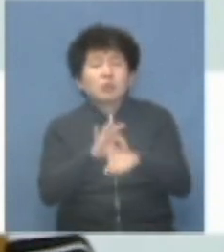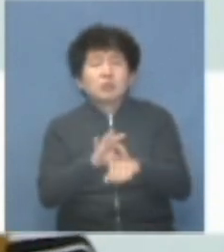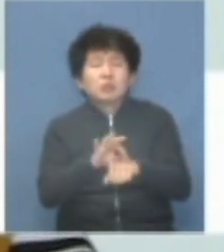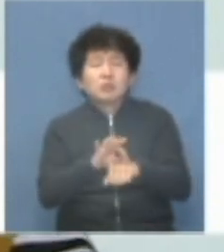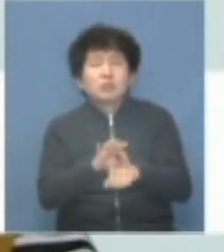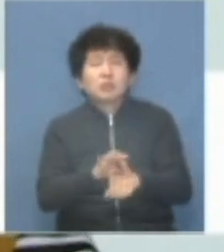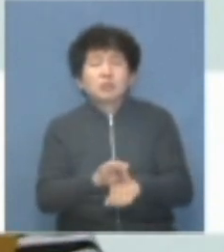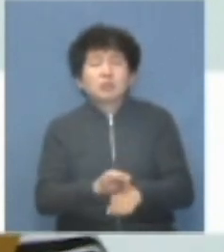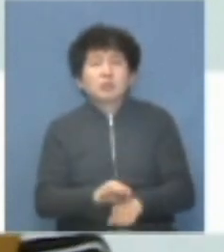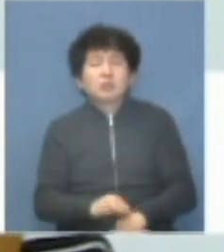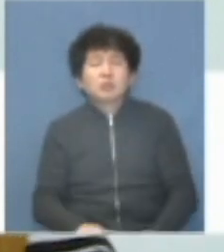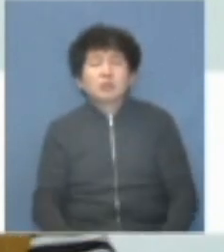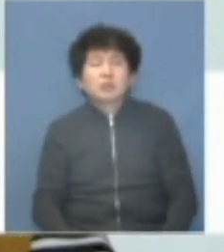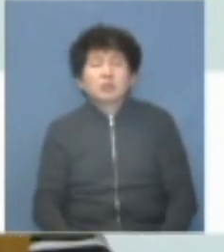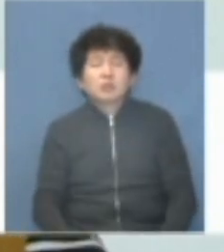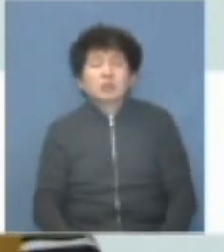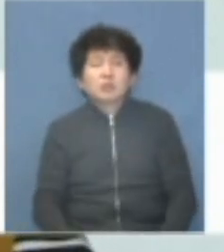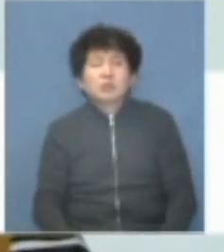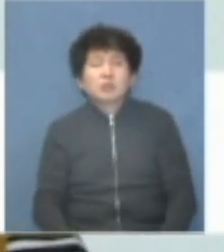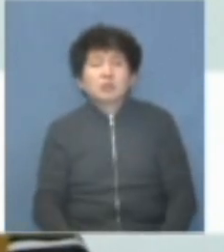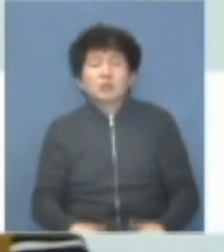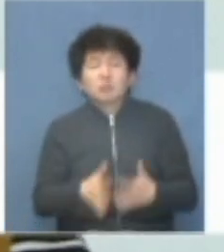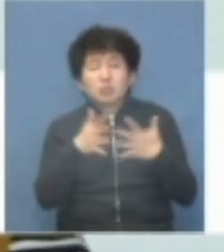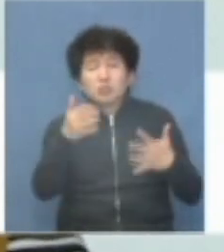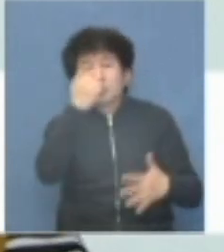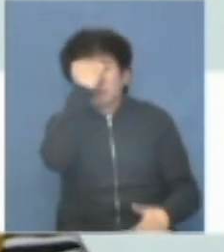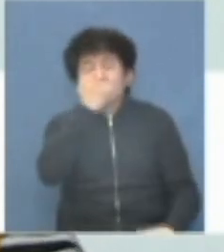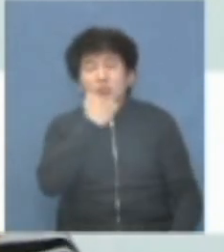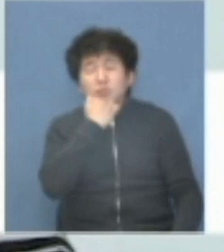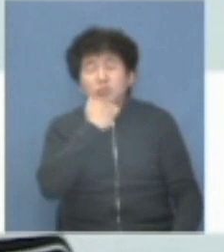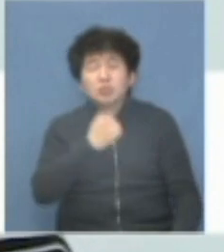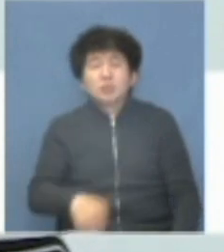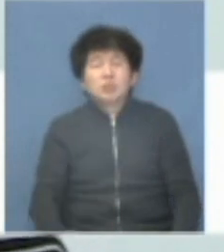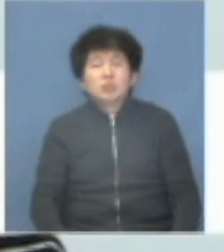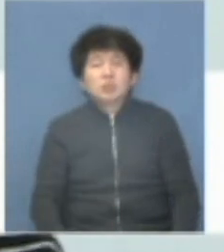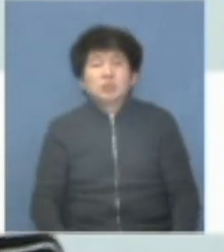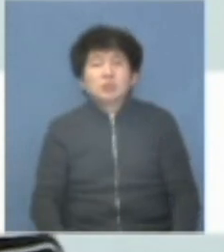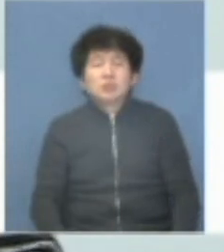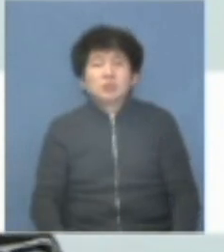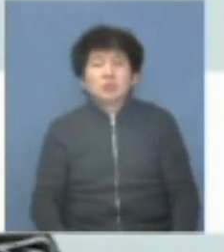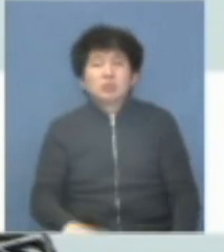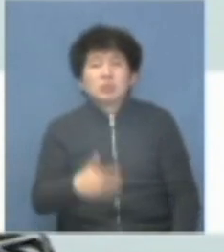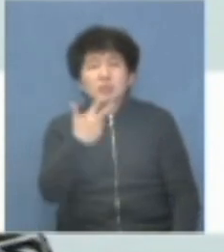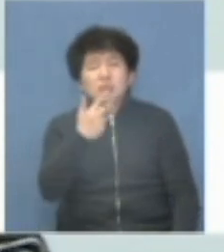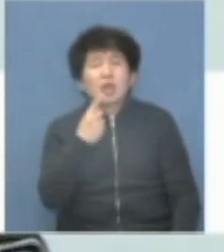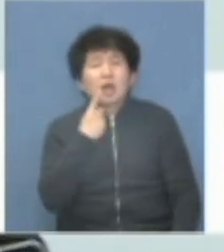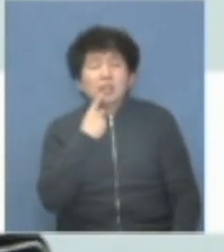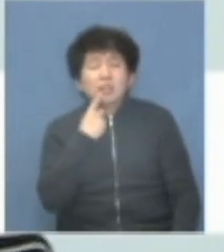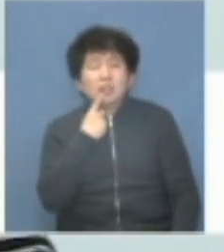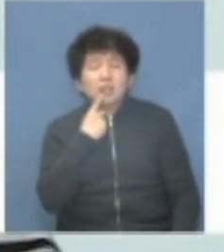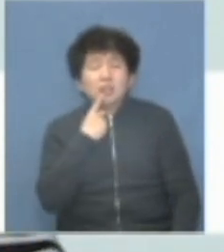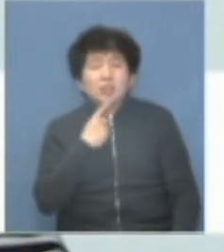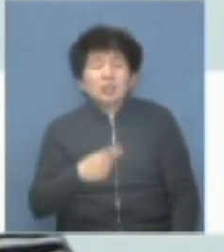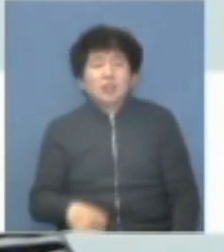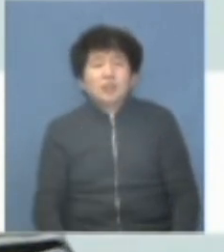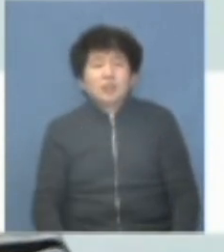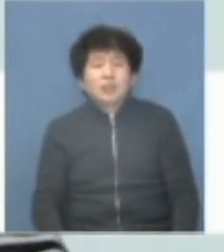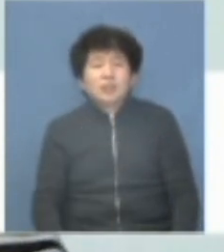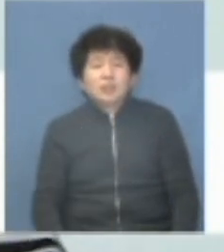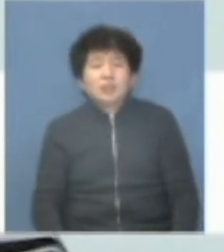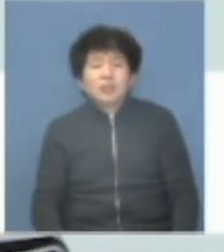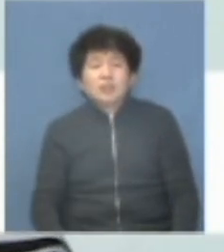ұйымдастырушыларға алғысым өте шексіз, себебі осы үш тұғырлы тіл бағдарламасын сондай